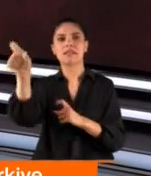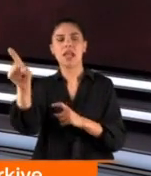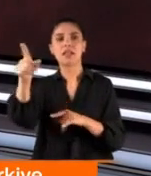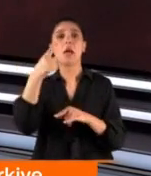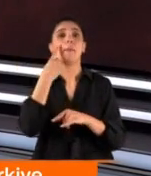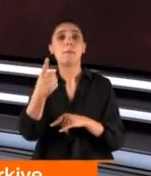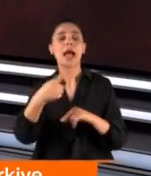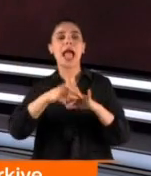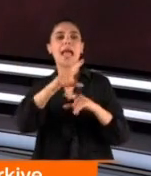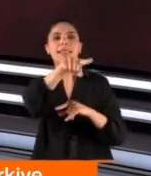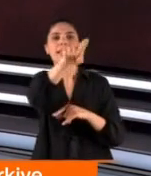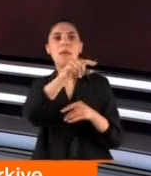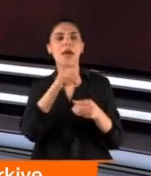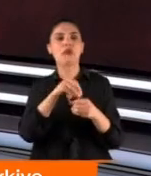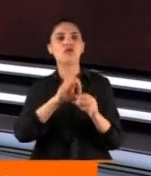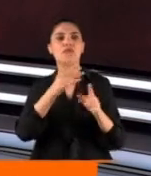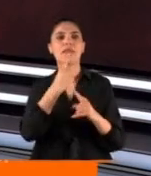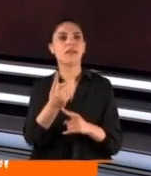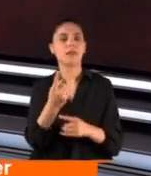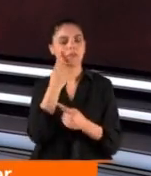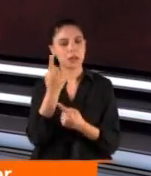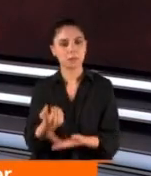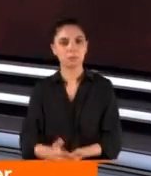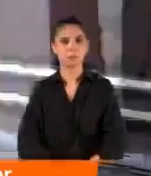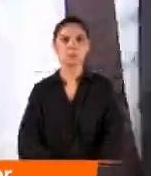Tanrıkulu. Bakın Sezgin Tanrıkulu HDP için ne dedi?